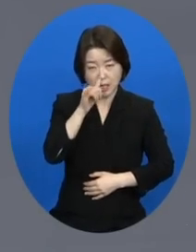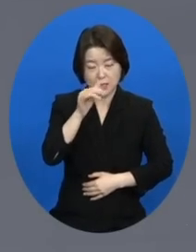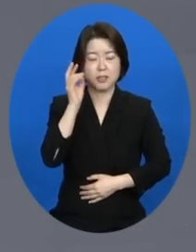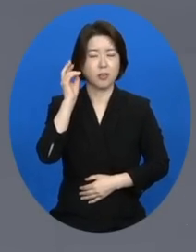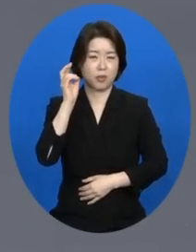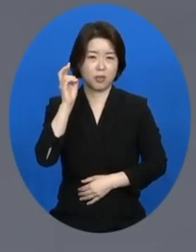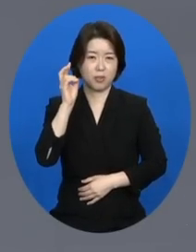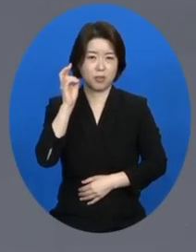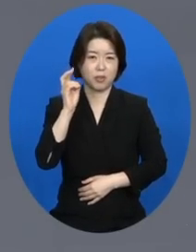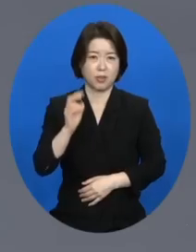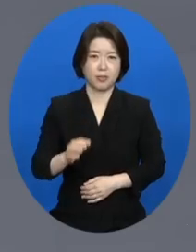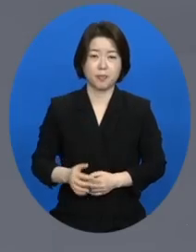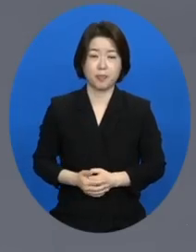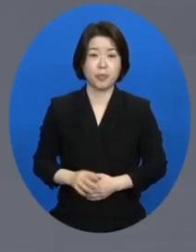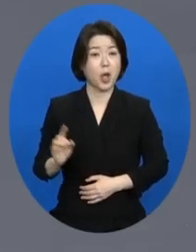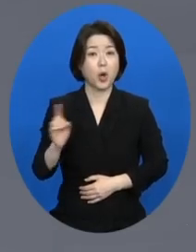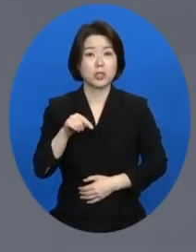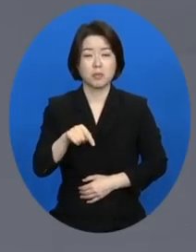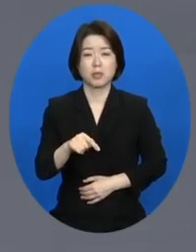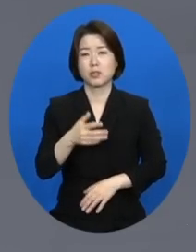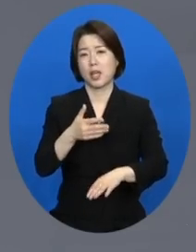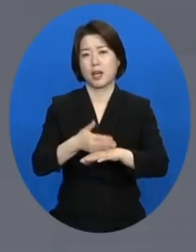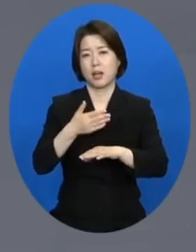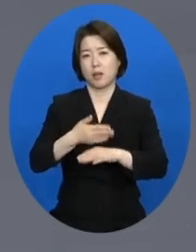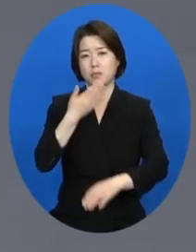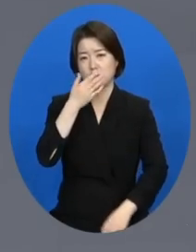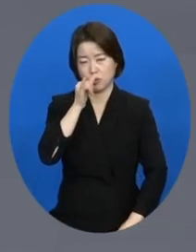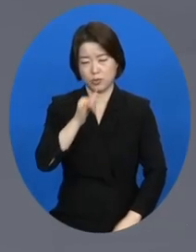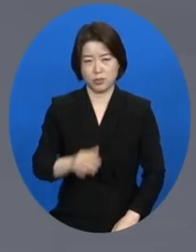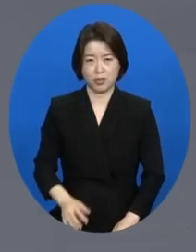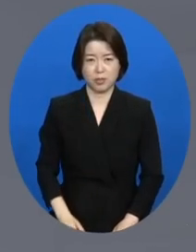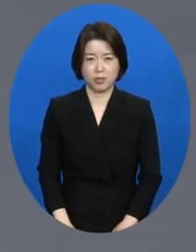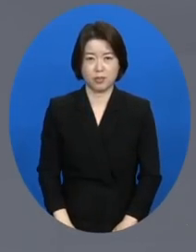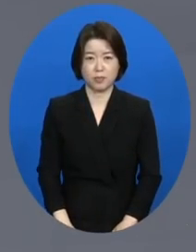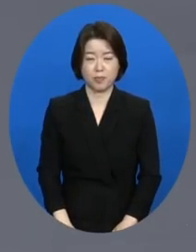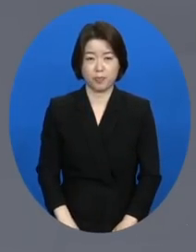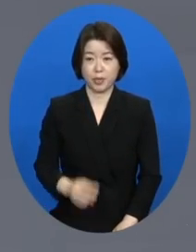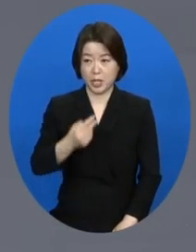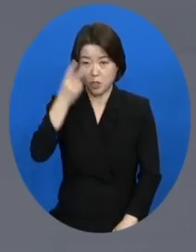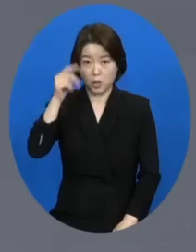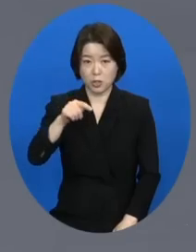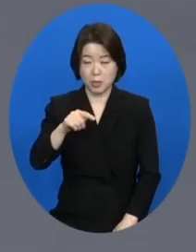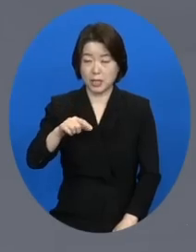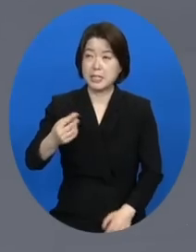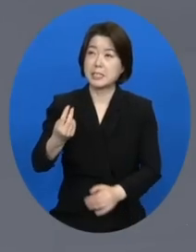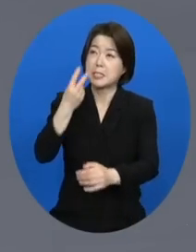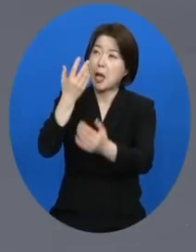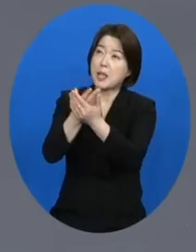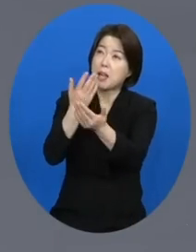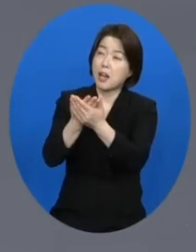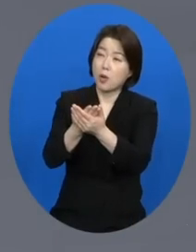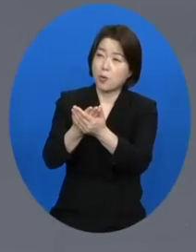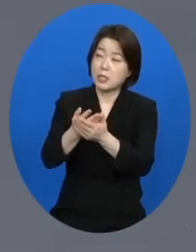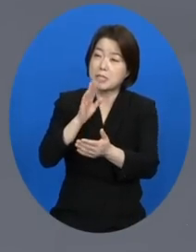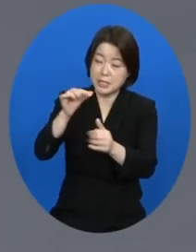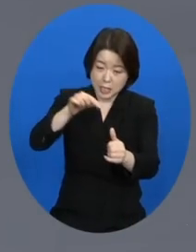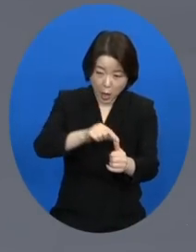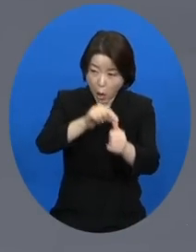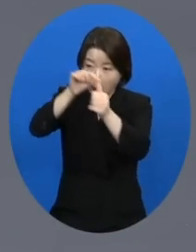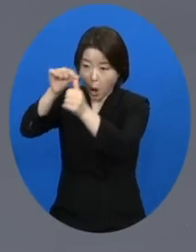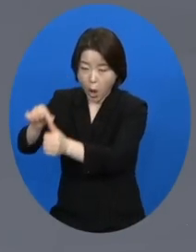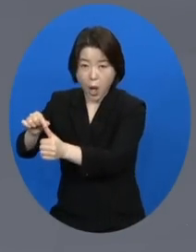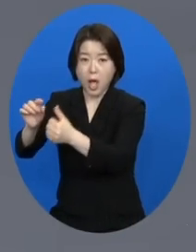거예요. 어쩌면 그것이 감사한 것일 수 있습니다. 요셉이 여기서 살려달라고 해서 정말